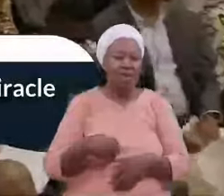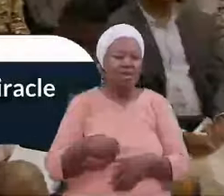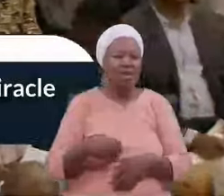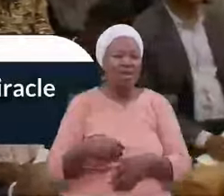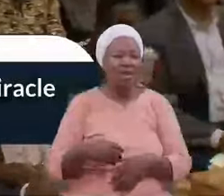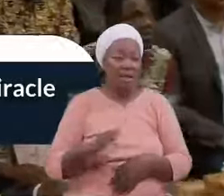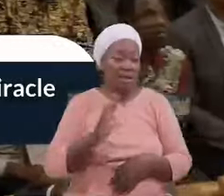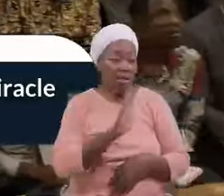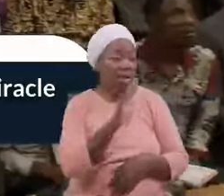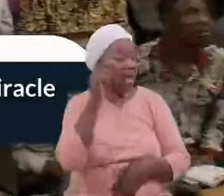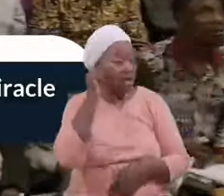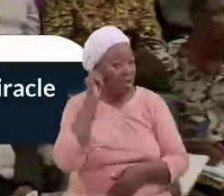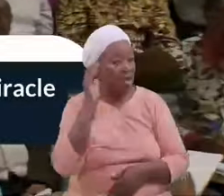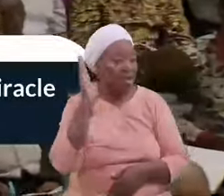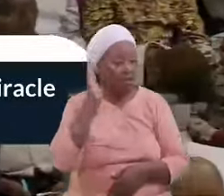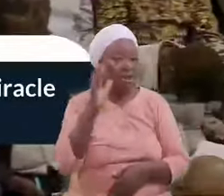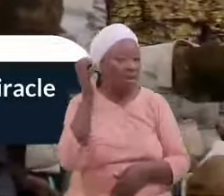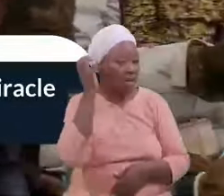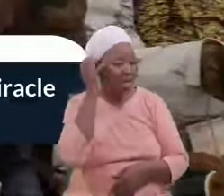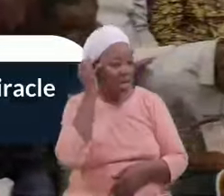21. Tes oreilles entendront